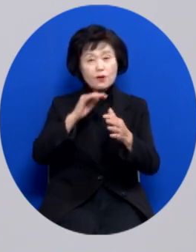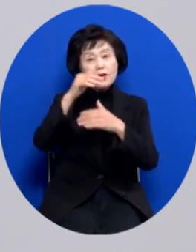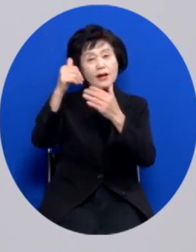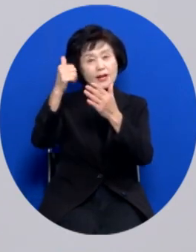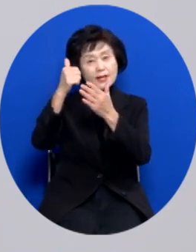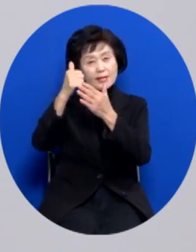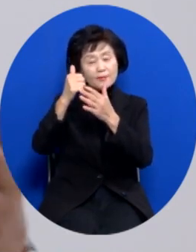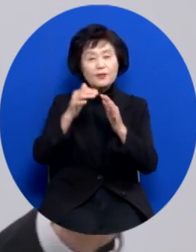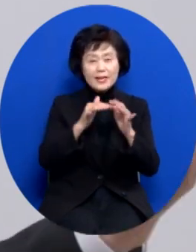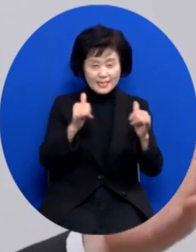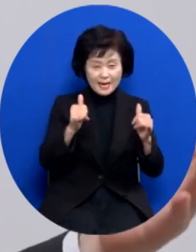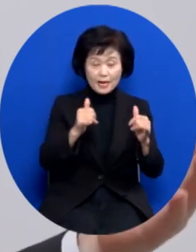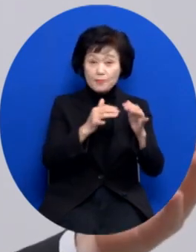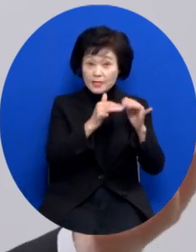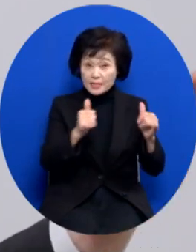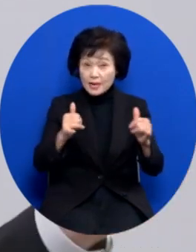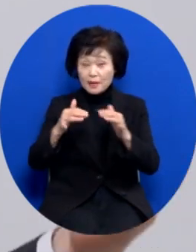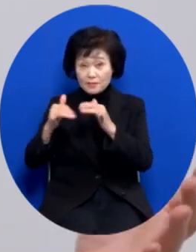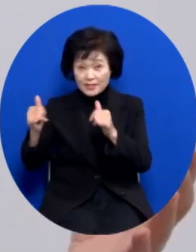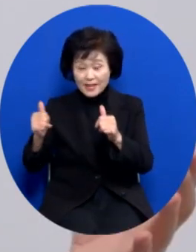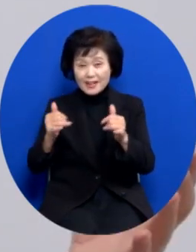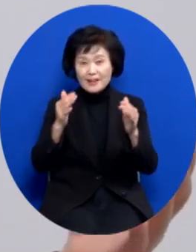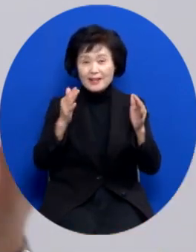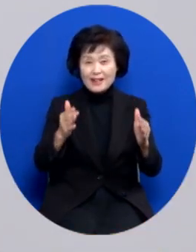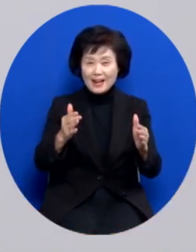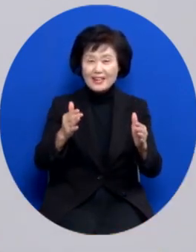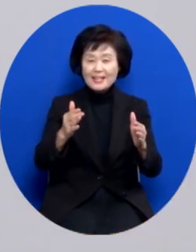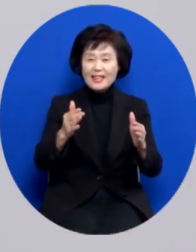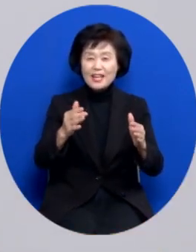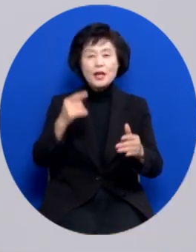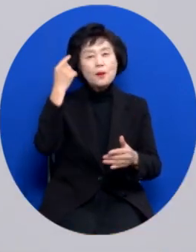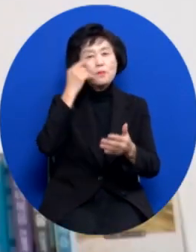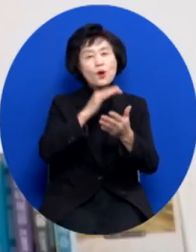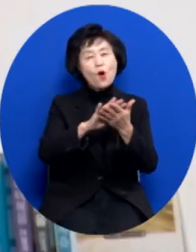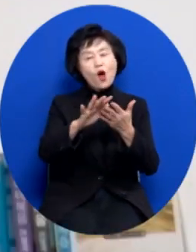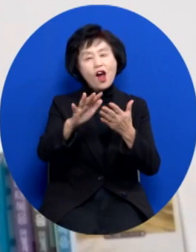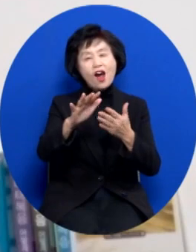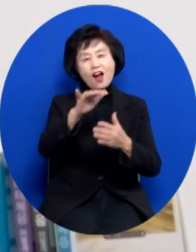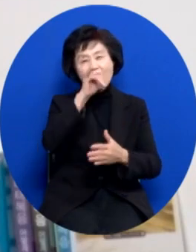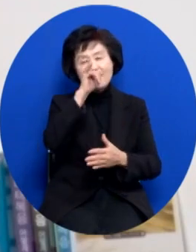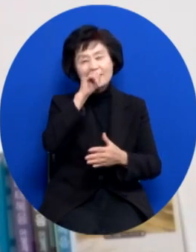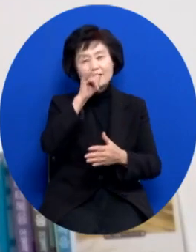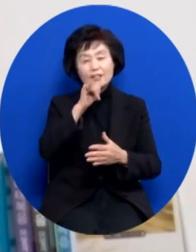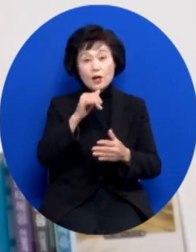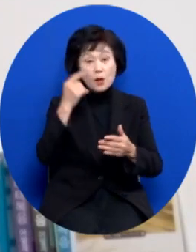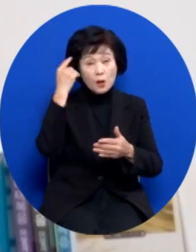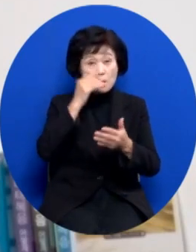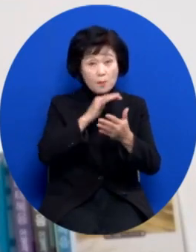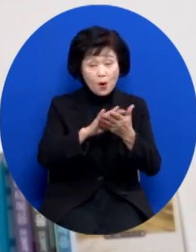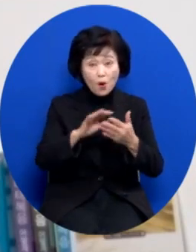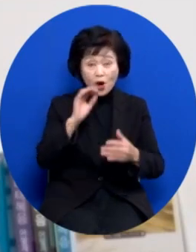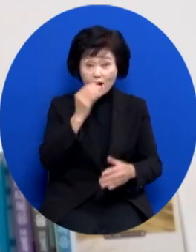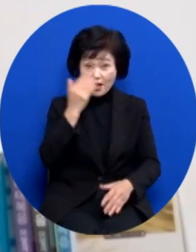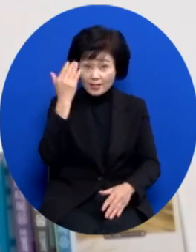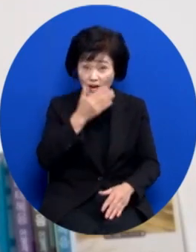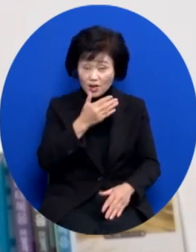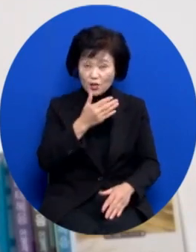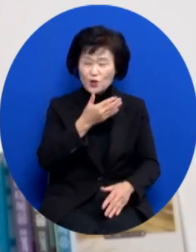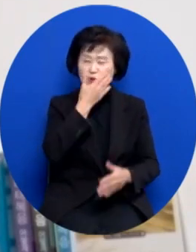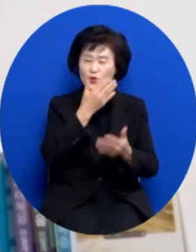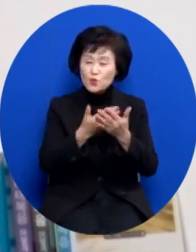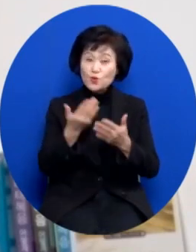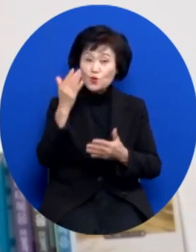하나님과 사람과 사람 사이에 평화가 임하게 되었습니다. 평화와 성결 모두 다